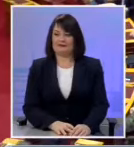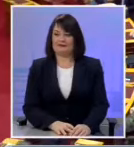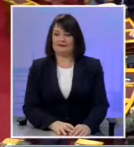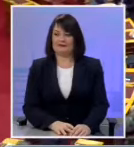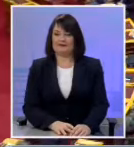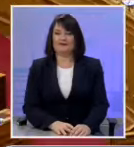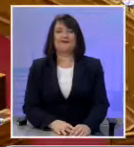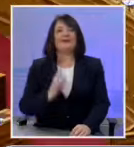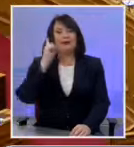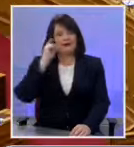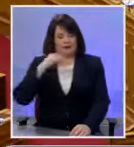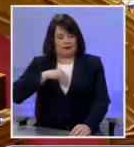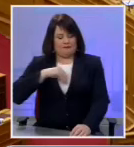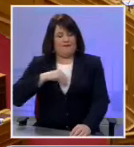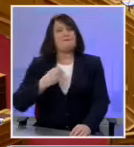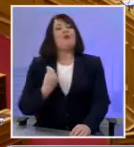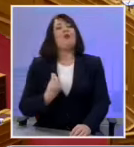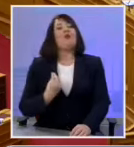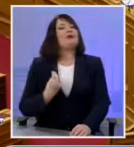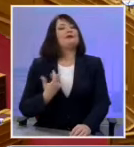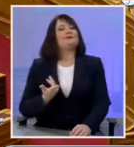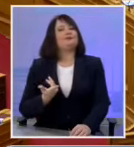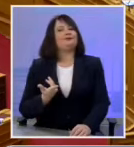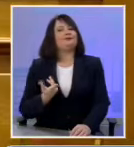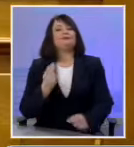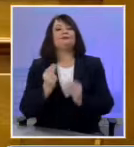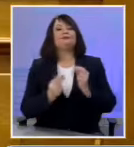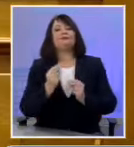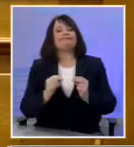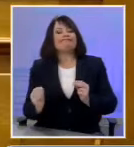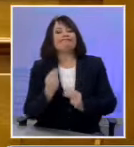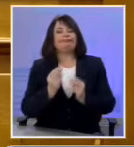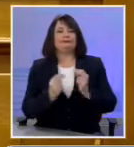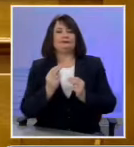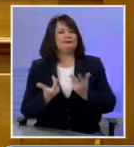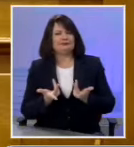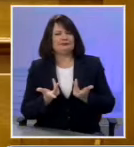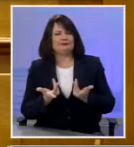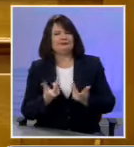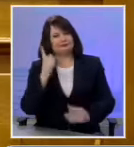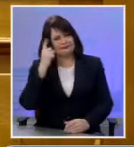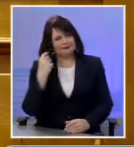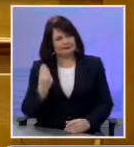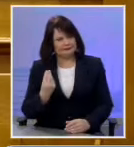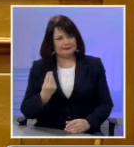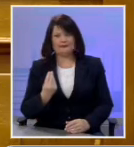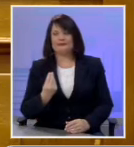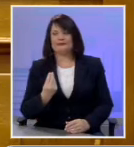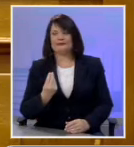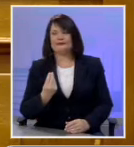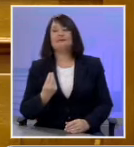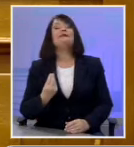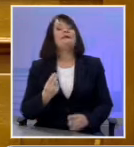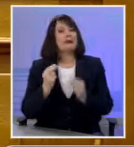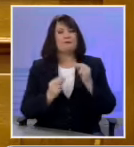Ελάτε. Ξέρουν πάρα πολύ καλά ότι το πρόβλημα... Κύριε Παπαδόπουλε, παρακαλώ. Ξέρουν πάρα πολύ καλά ότι